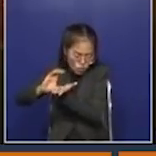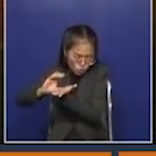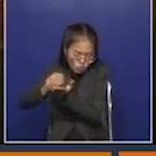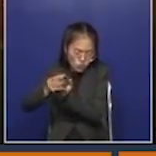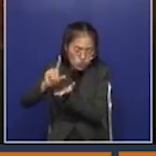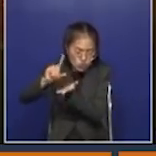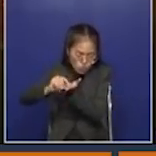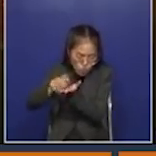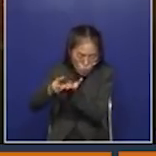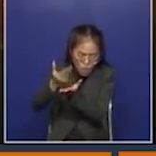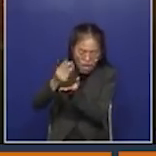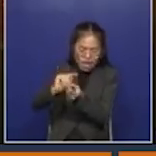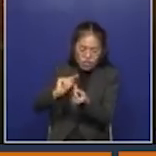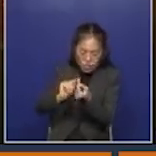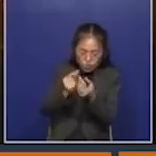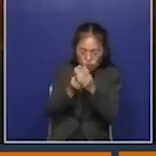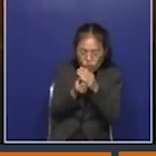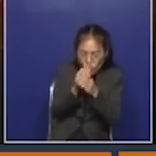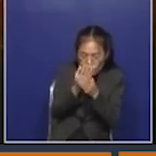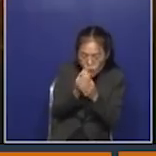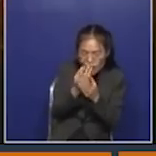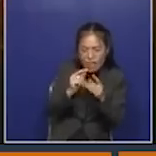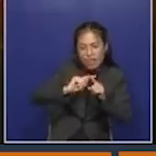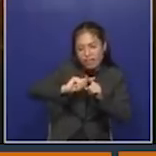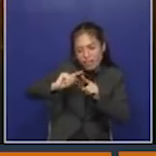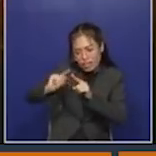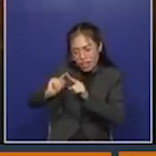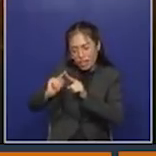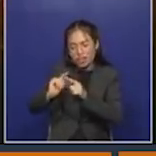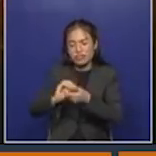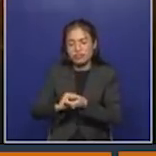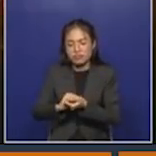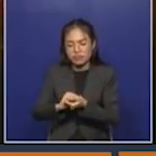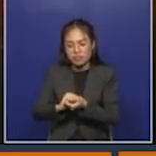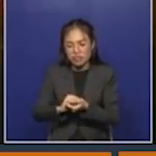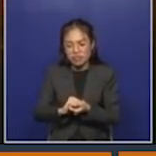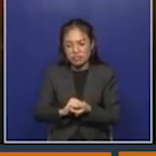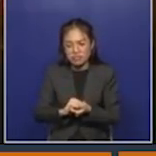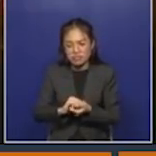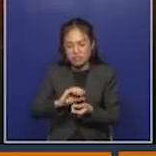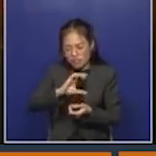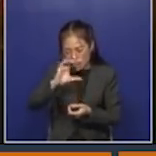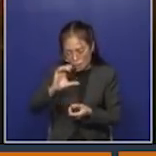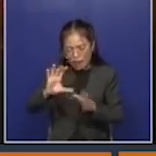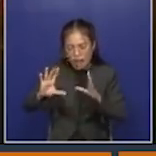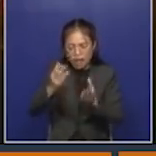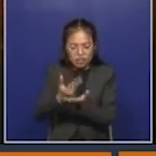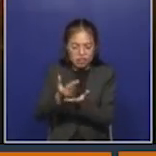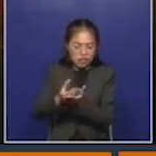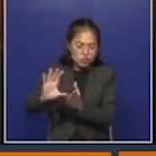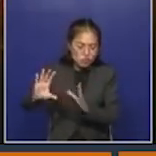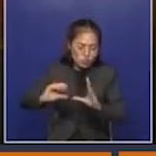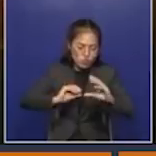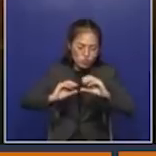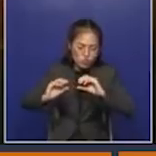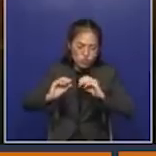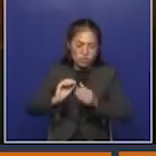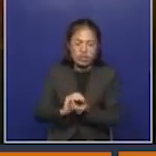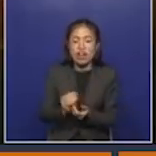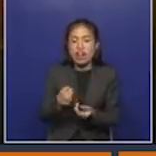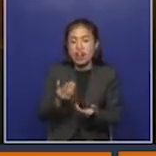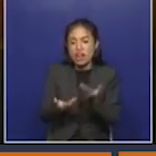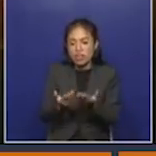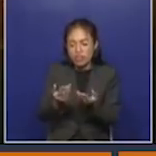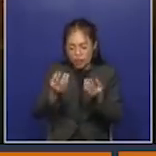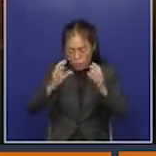นะไม่ว่าจะเป็นการดอกเบี้ยจากดอกเบี้ยหรือว่าจากการที่จะต้องไประดมทุนต่างๆนะคะหรือข้างดึงก็คือเป็นภาษาอังกฤษ